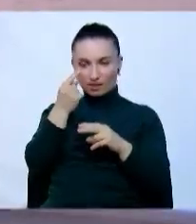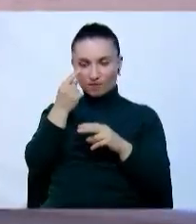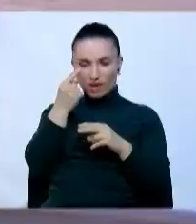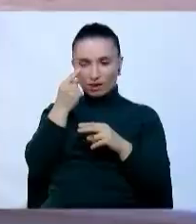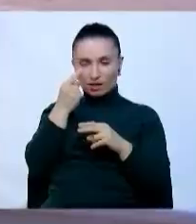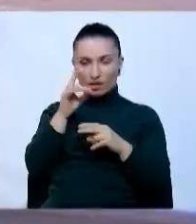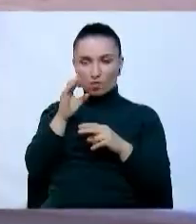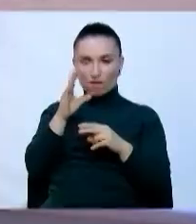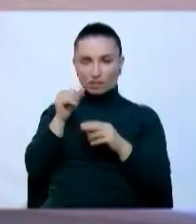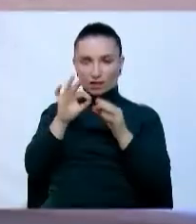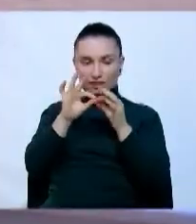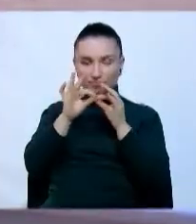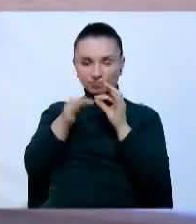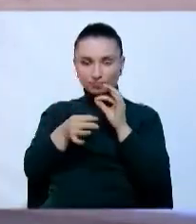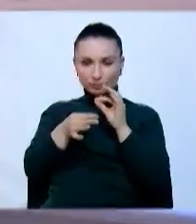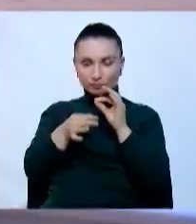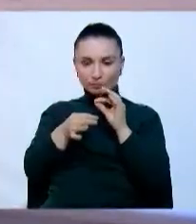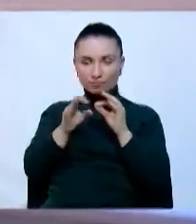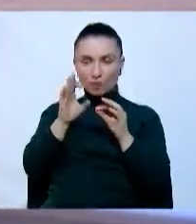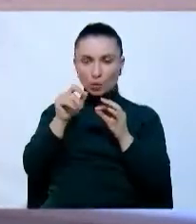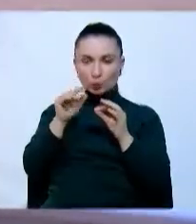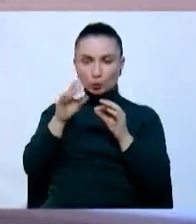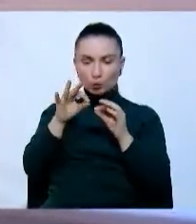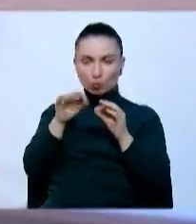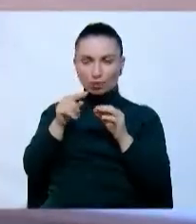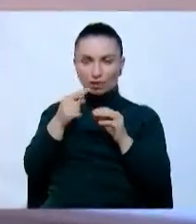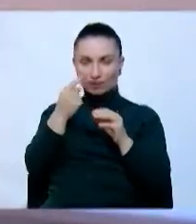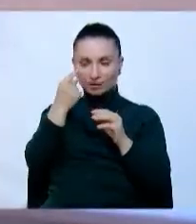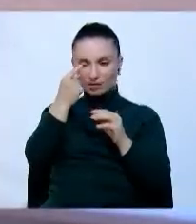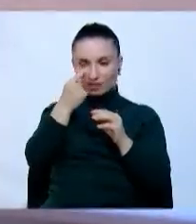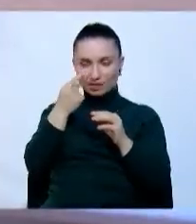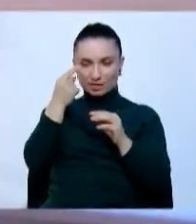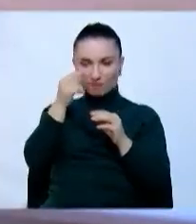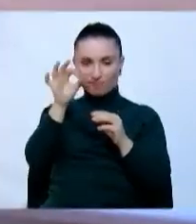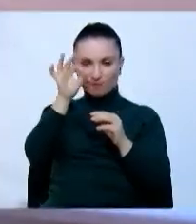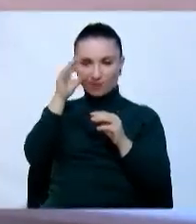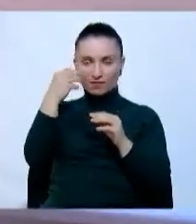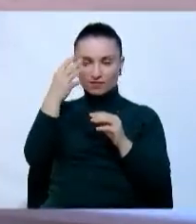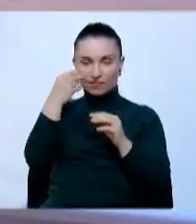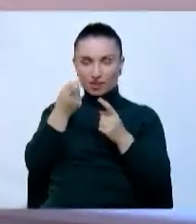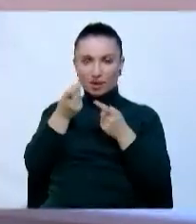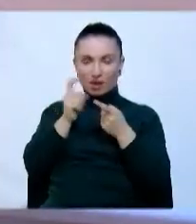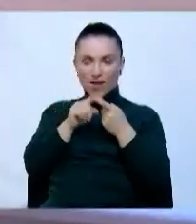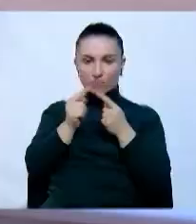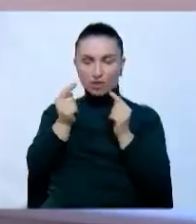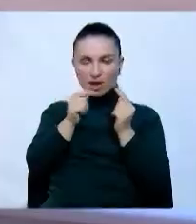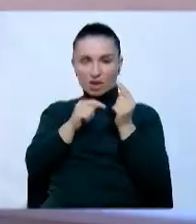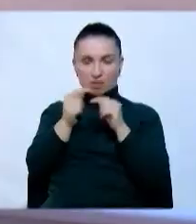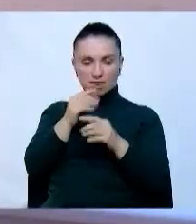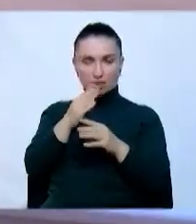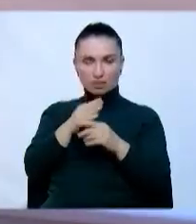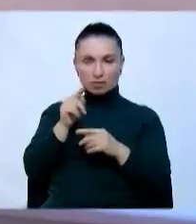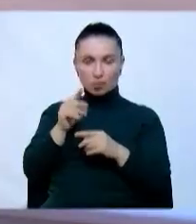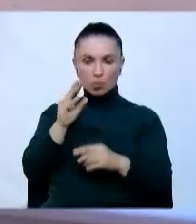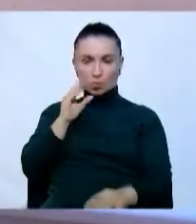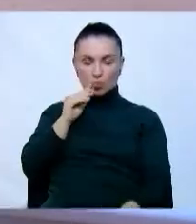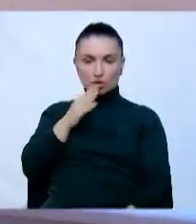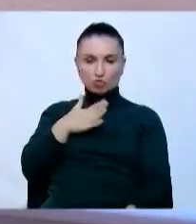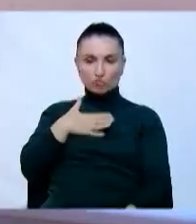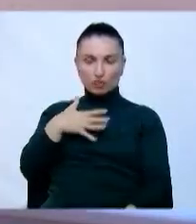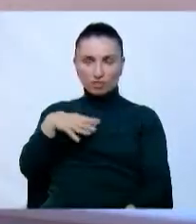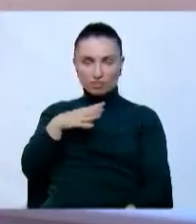თვალში ქოვანაც და ქუთუთოებიც და საერთოდ თვალის ყველა სტრუქტურული ნაწილი ერთმანეთთან კავშირშია საკმაოდ. როდესაც